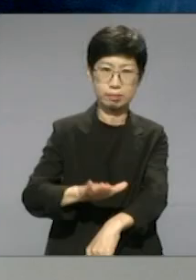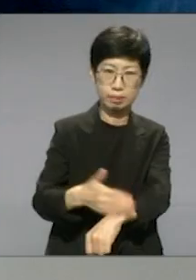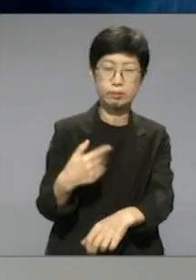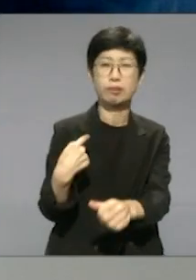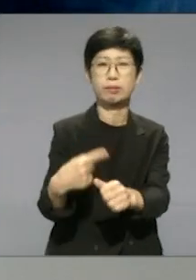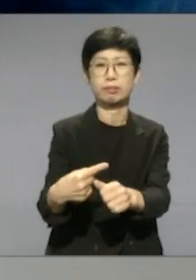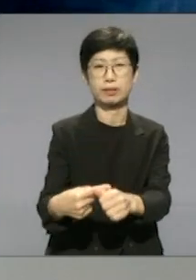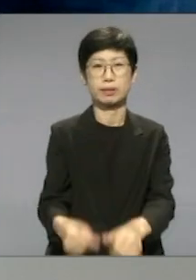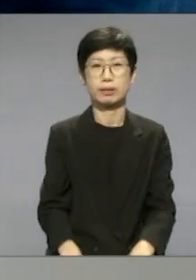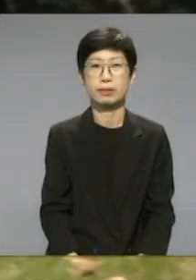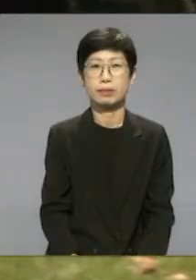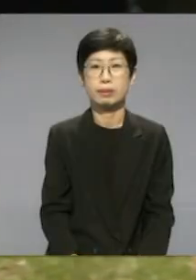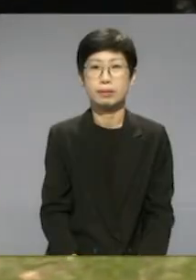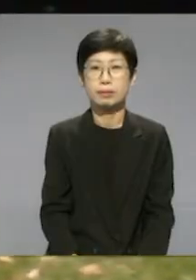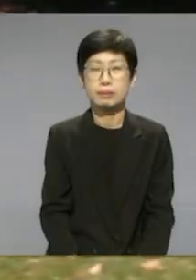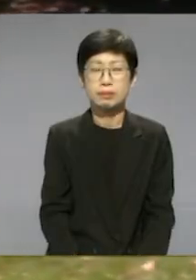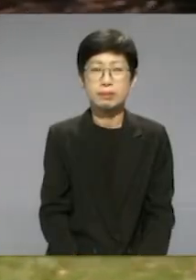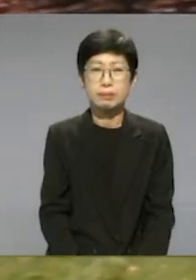월드리포터입니다.